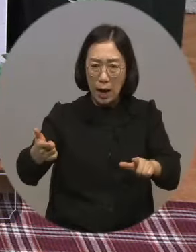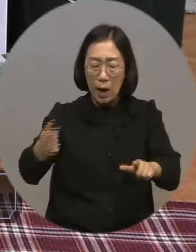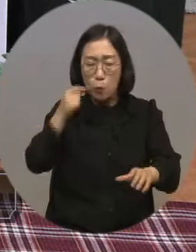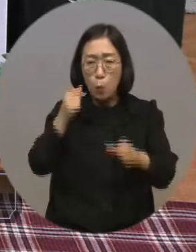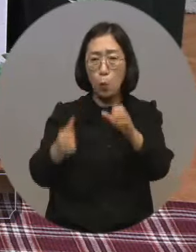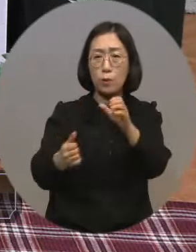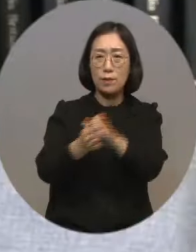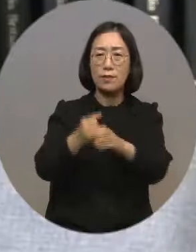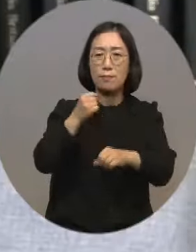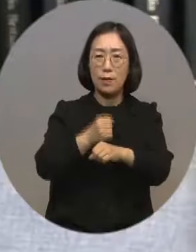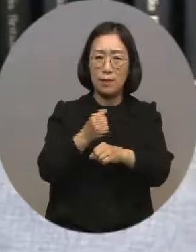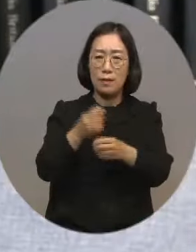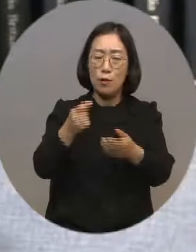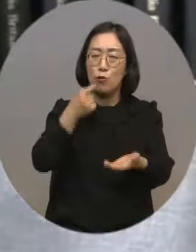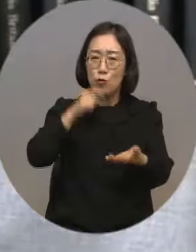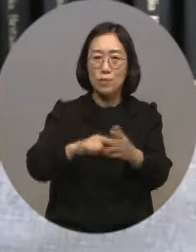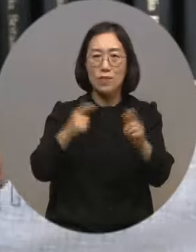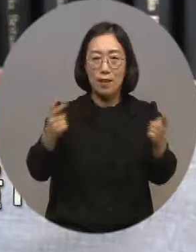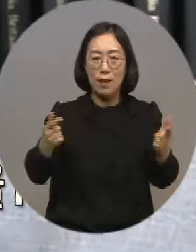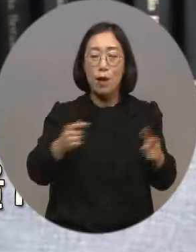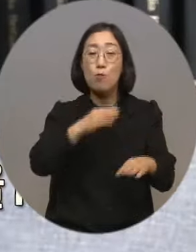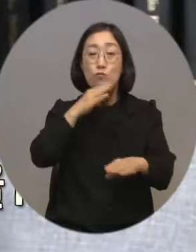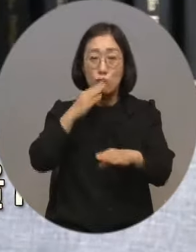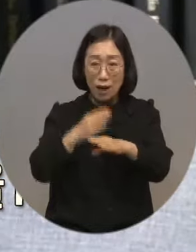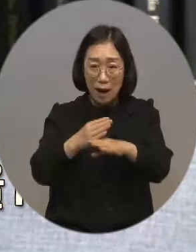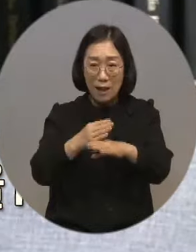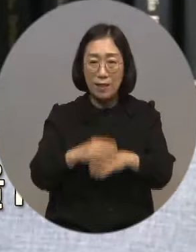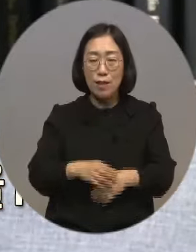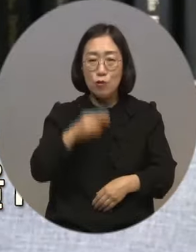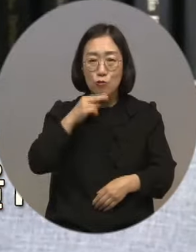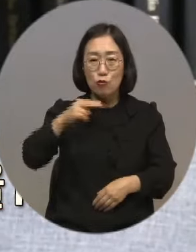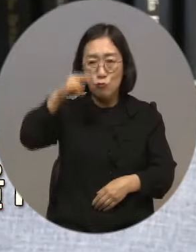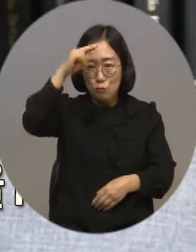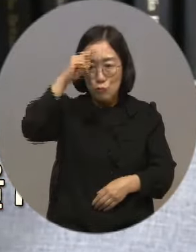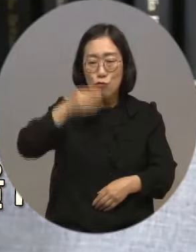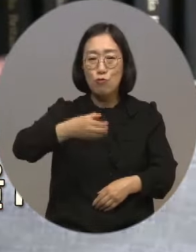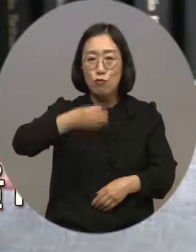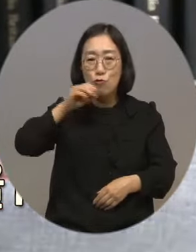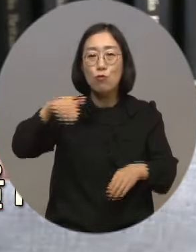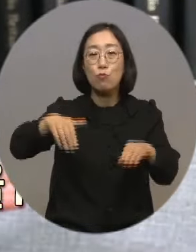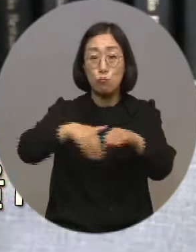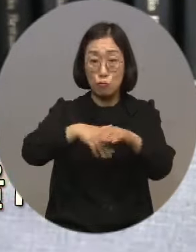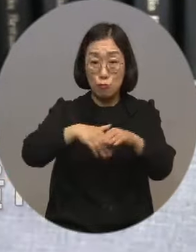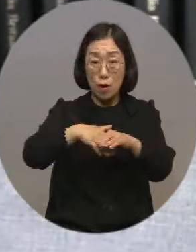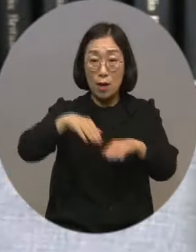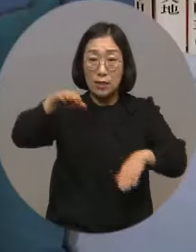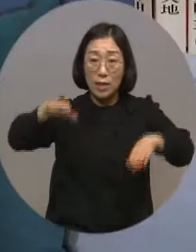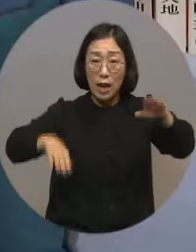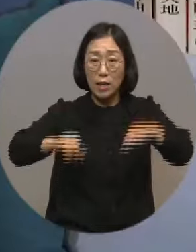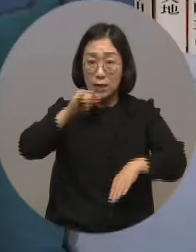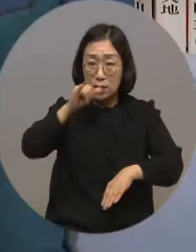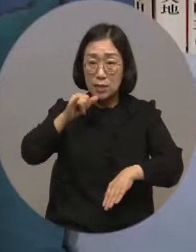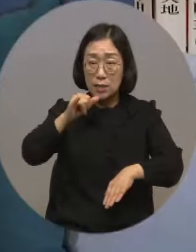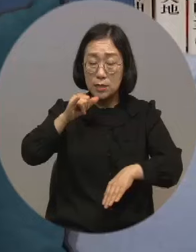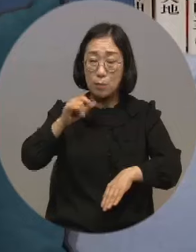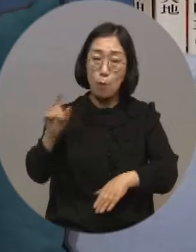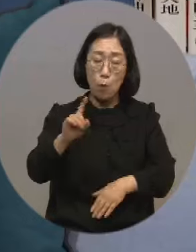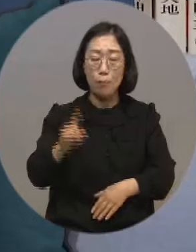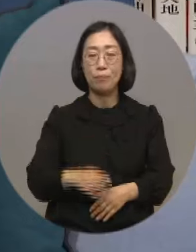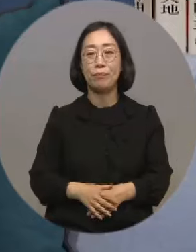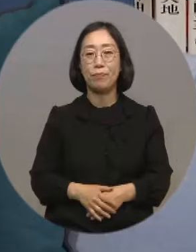그럼요. 생각을 하는데 그 남북의 어떤 이런 음주 문화의 어떤 차이가 있는지가 또 뭐 어떤 게